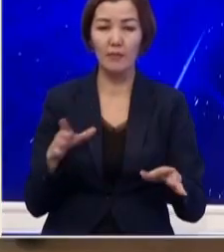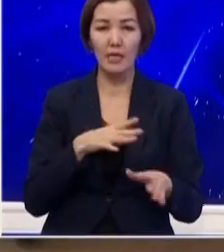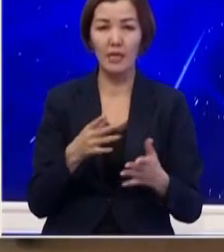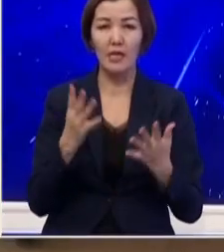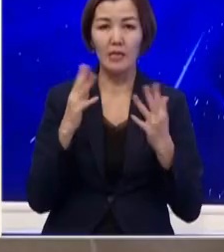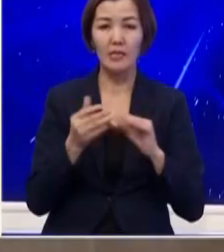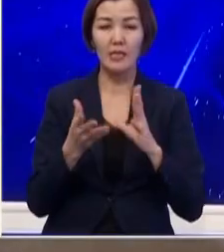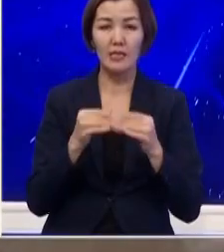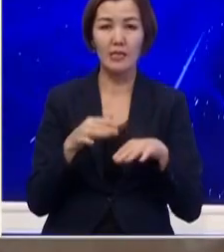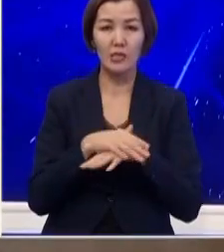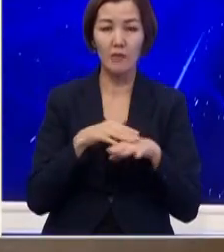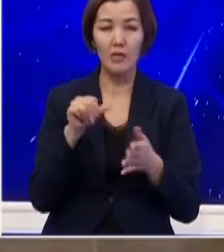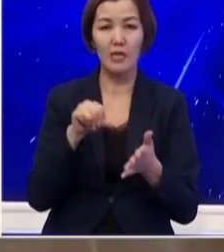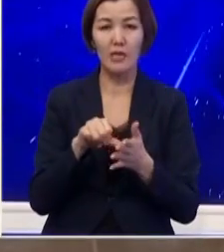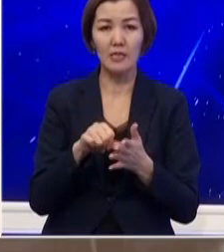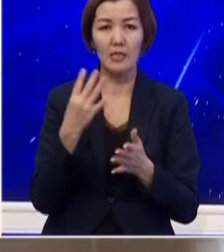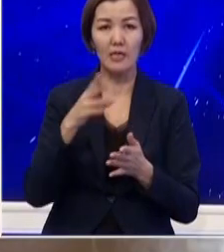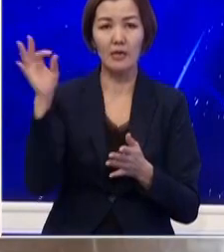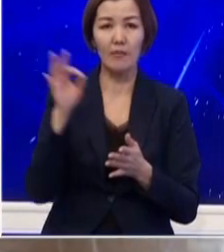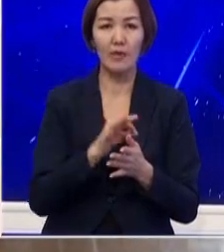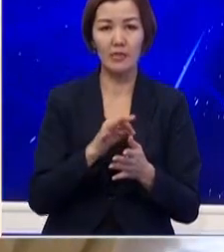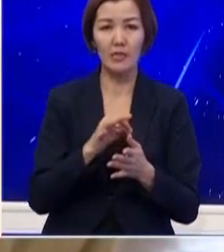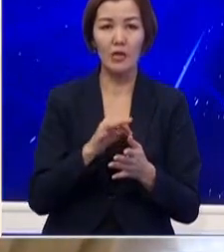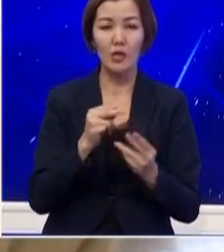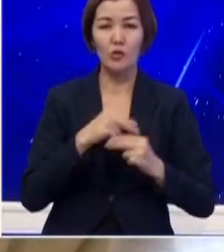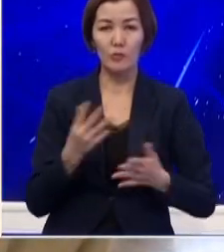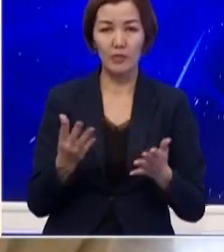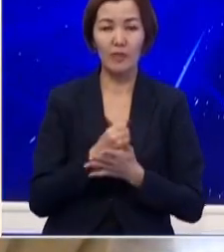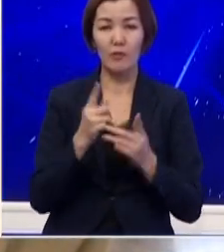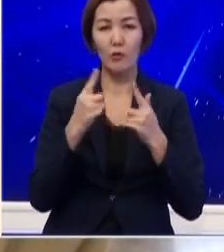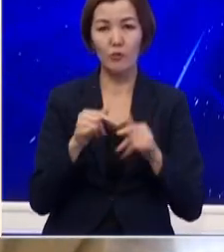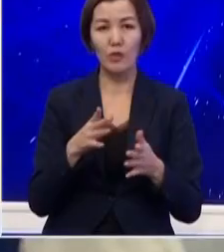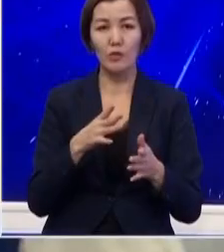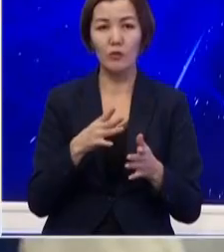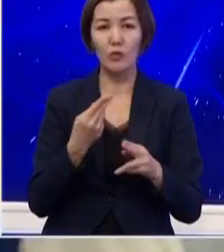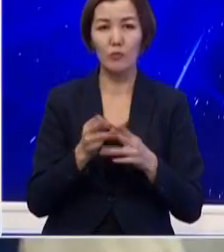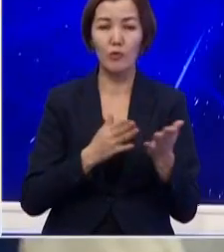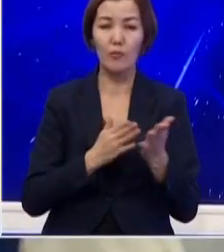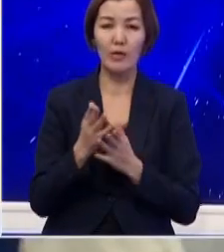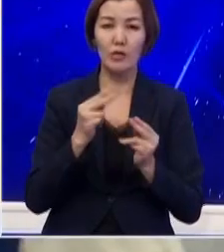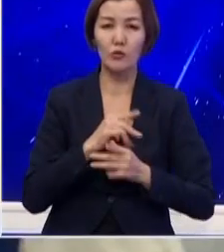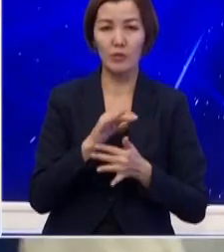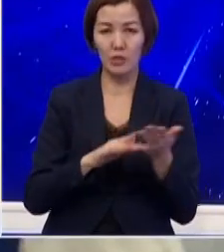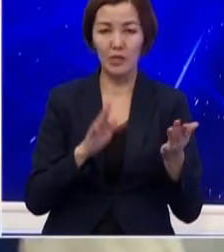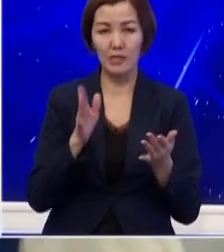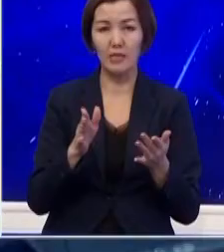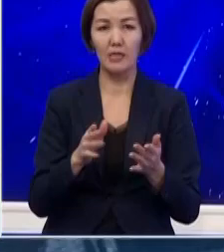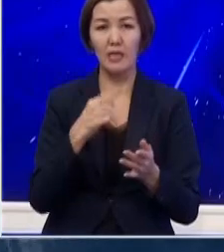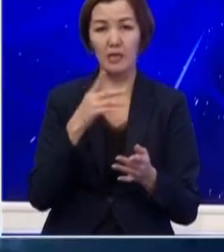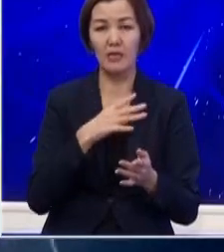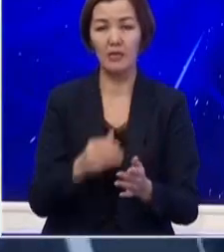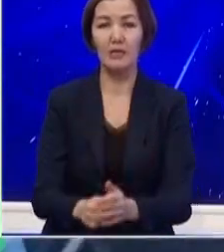бойынша мұндай жәрмеңкелерде қатысушылардың 40%-ға жуығы жұмыс табады. Ұйымдастырушылар бұл бағыттағы жұмысты жалғастыратынын айтады.